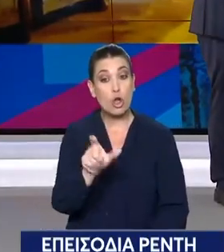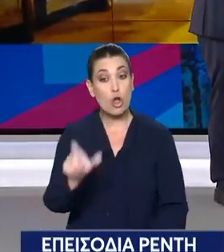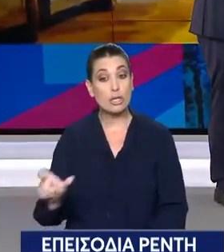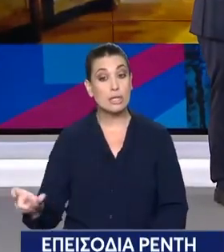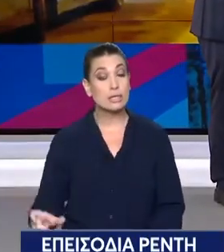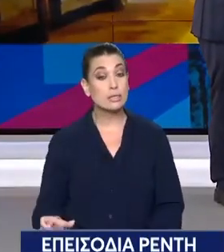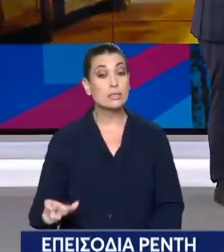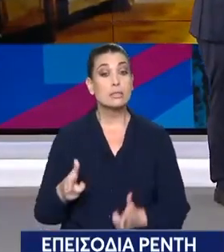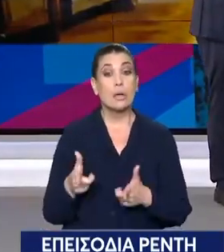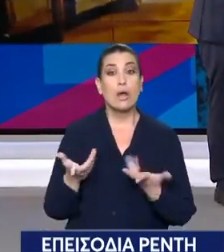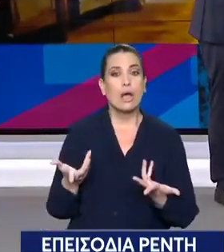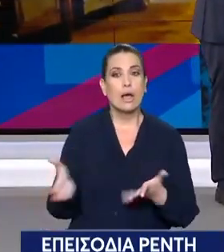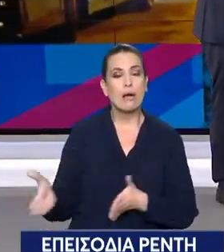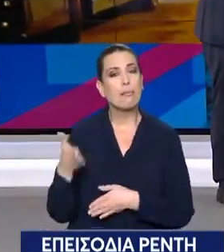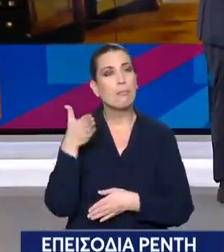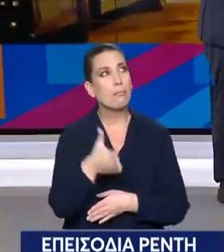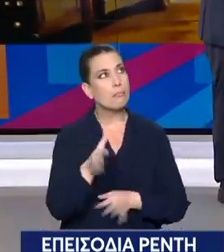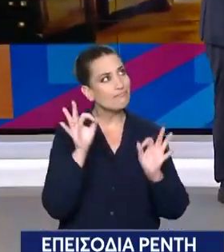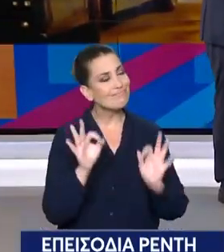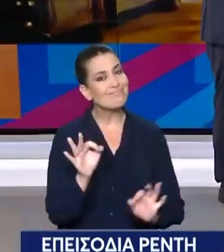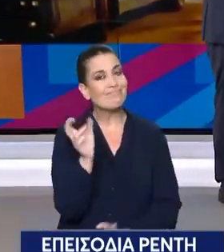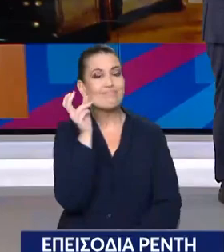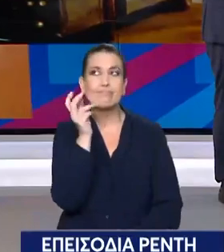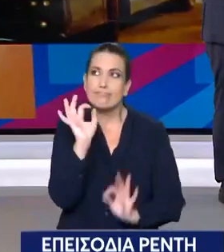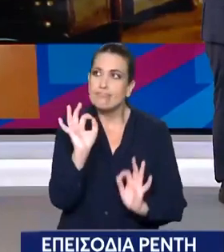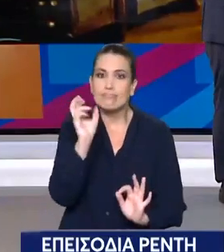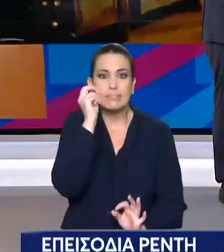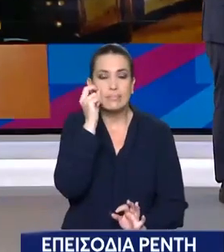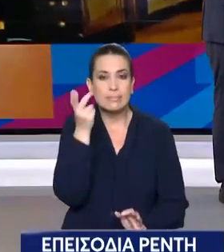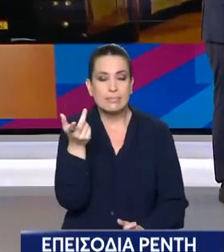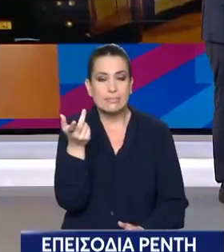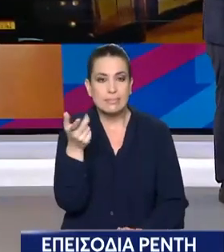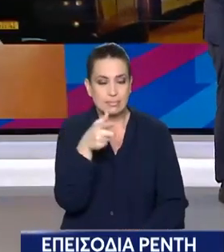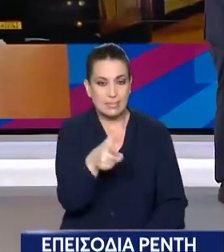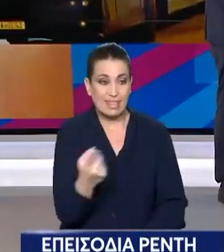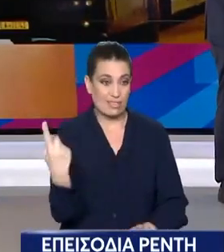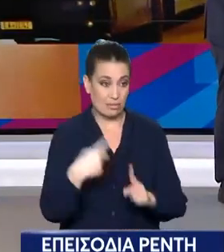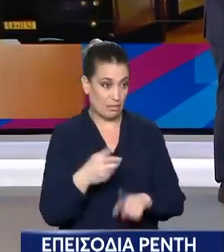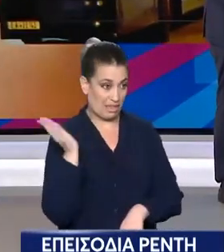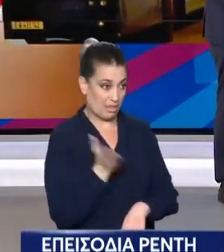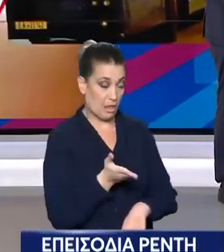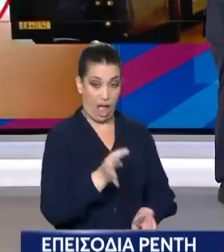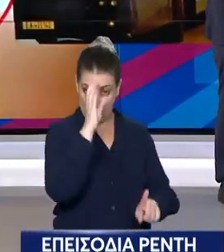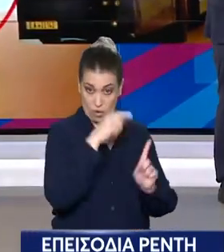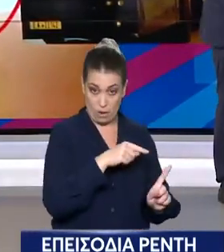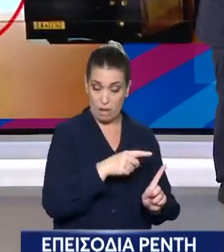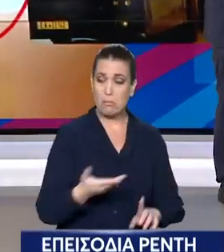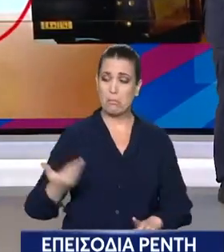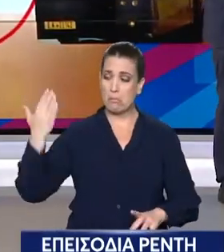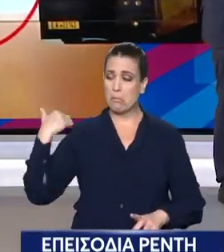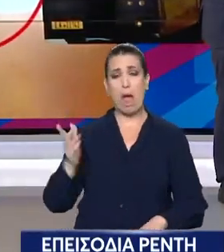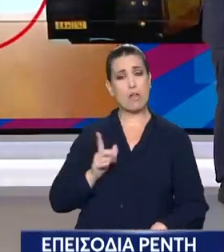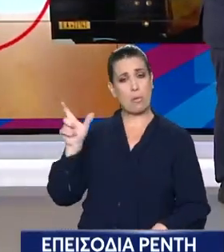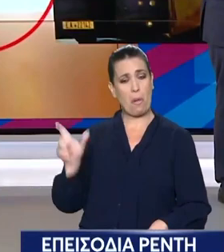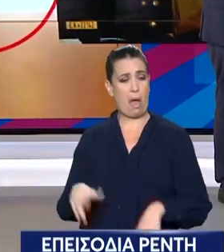λίγο αυτούς που πάνε, ναι, που πάνε στο γήπεδο, γιατί αυτή τη φορά είναι αστυνομικός. Προχθές ήταν πολίτης, παραπροχθές ήταν